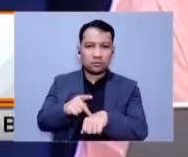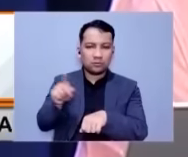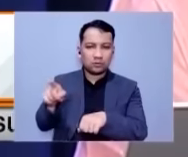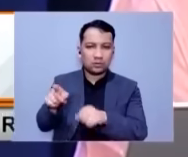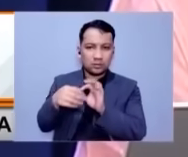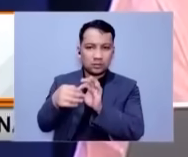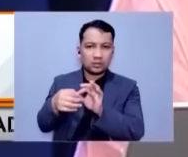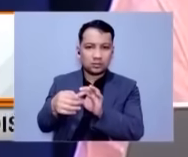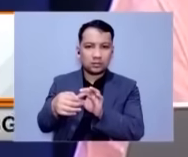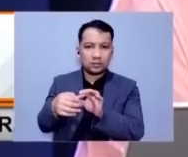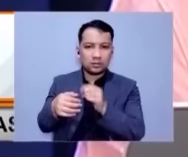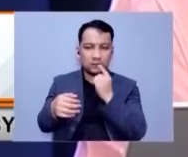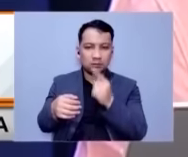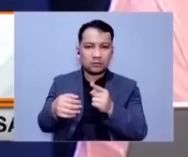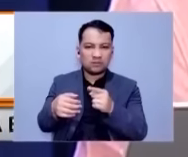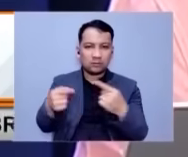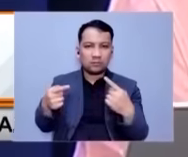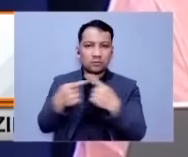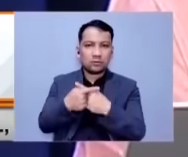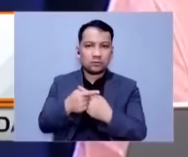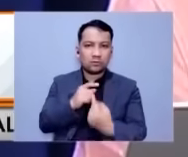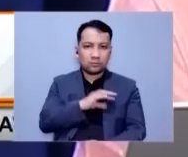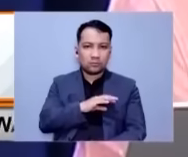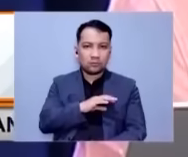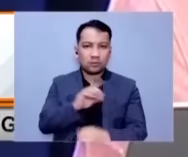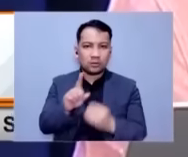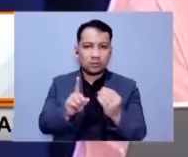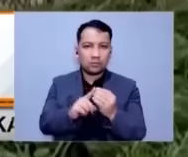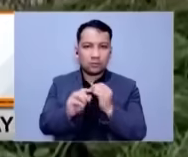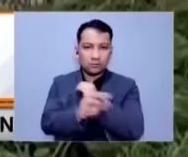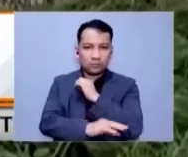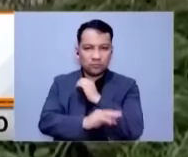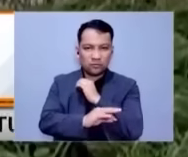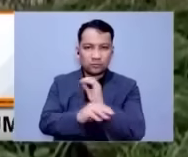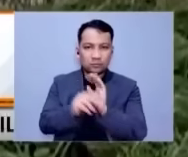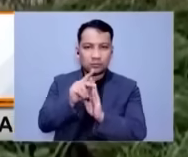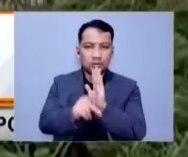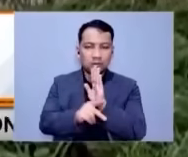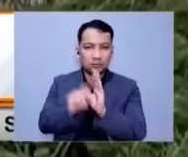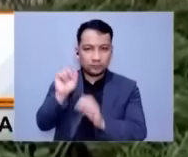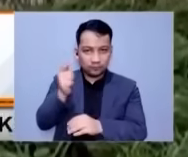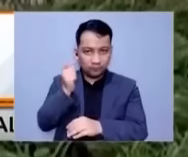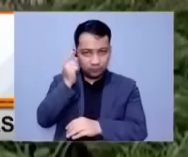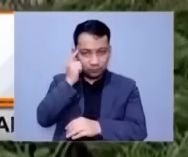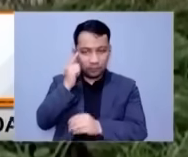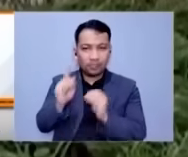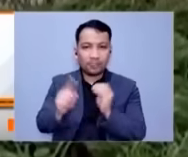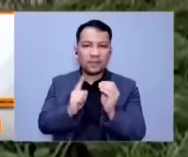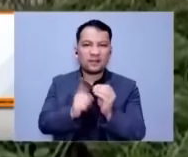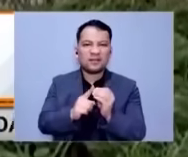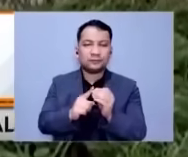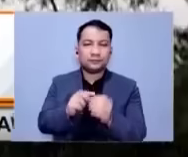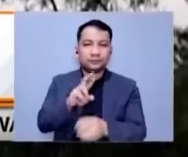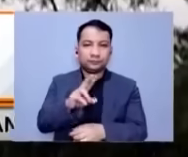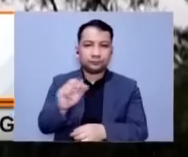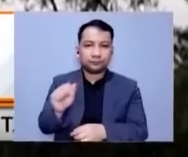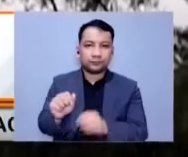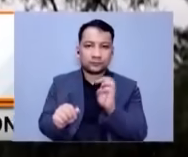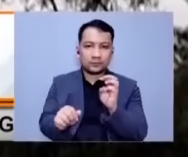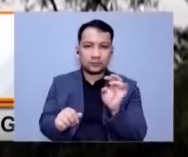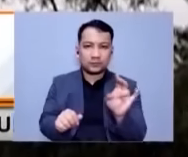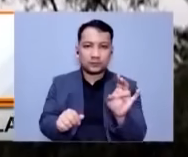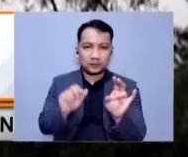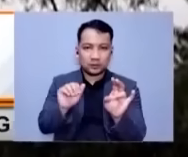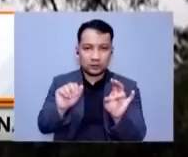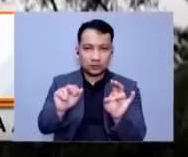pakikipag-ugnayan dito na conflict of interest sa foreign policy ng gobyerno. Paglabag din daw kasi ito sa Republic Act 6713